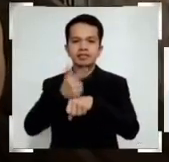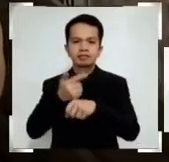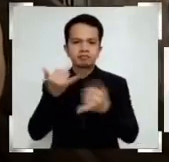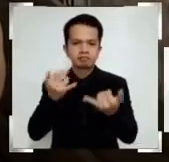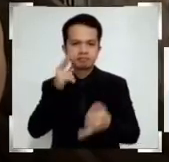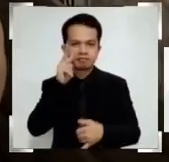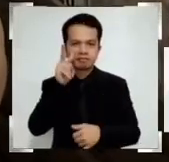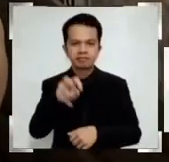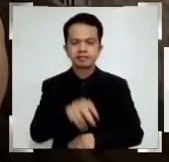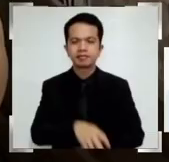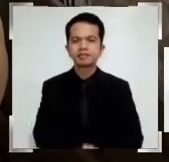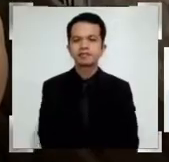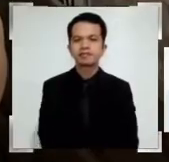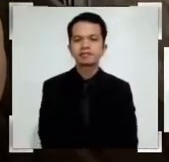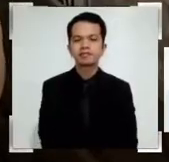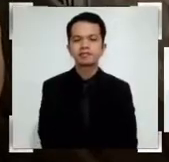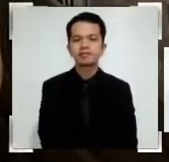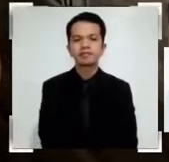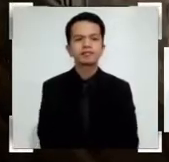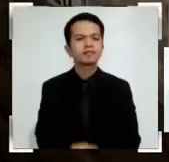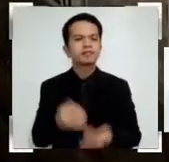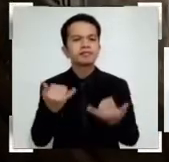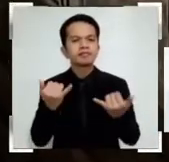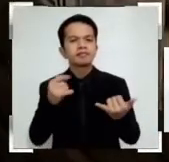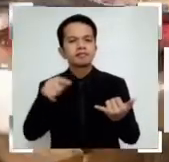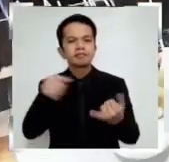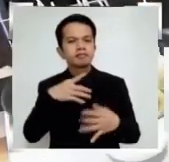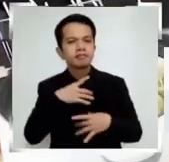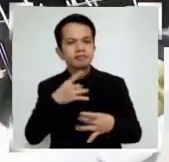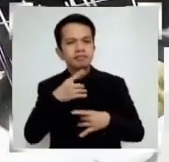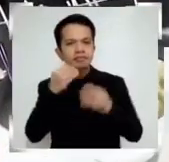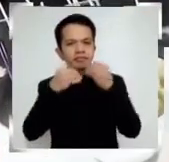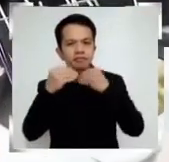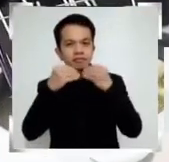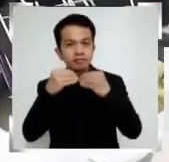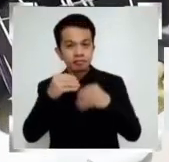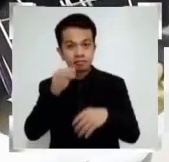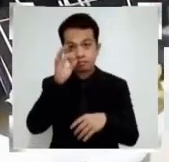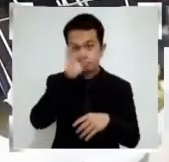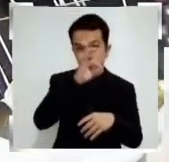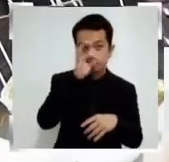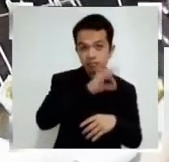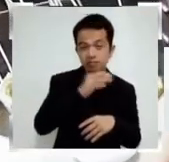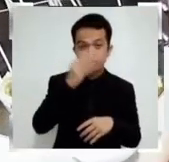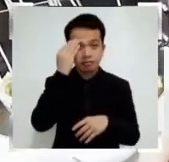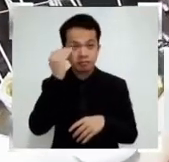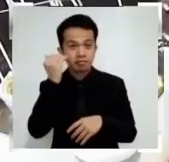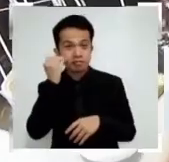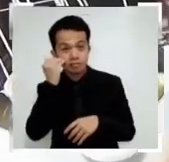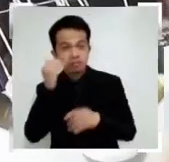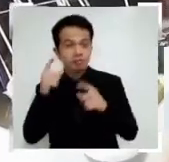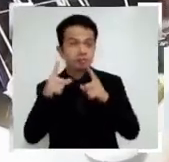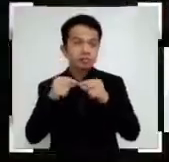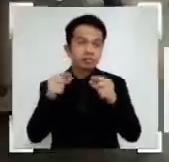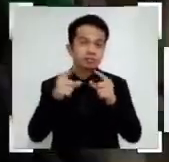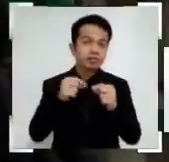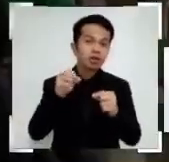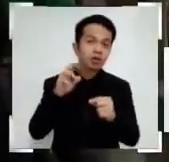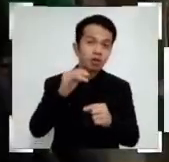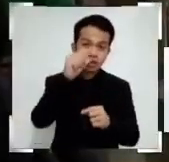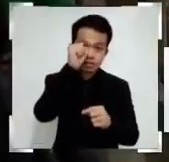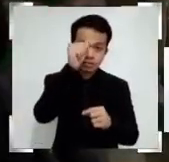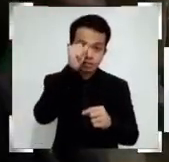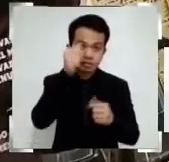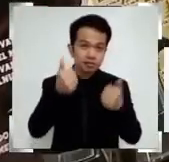What are you craving ngayong Payday Friday? Filipino food? Korean? Japanese o Indian cuisine ba?